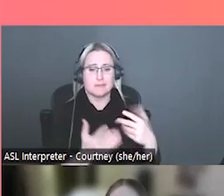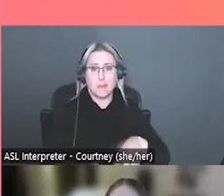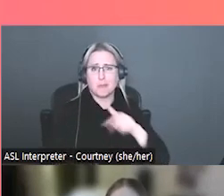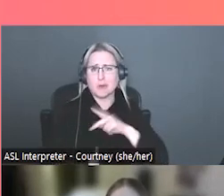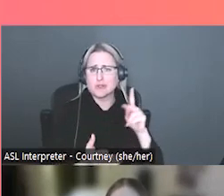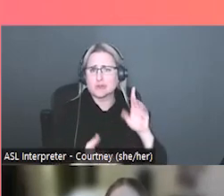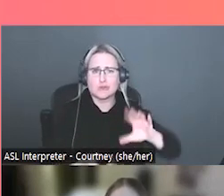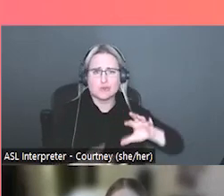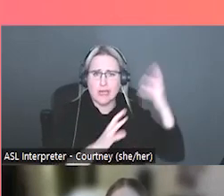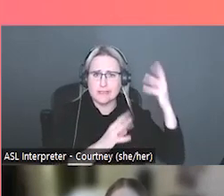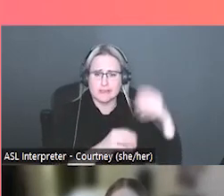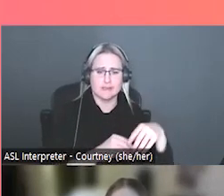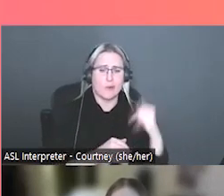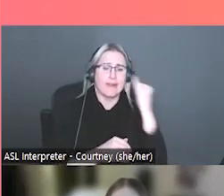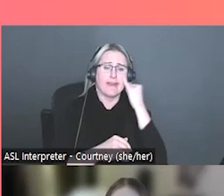peuvent